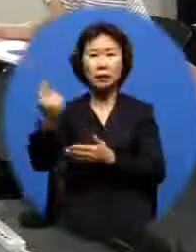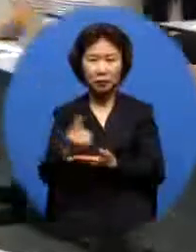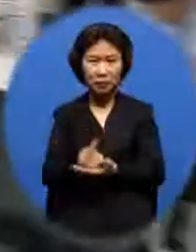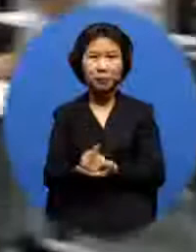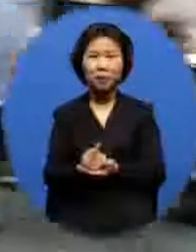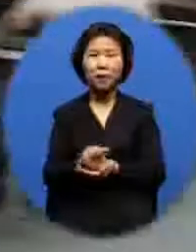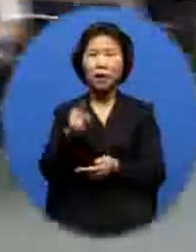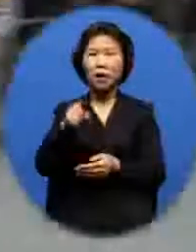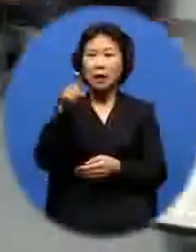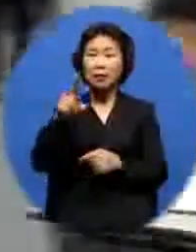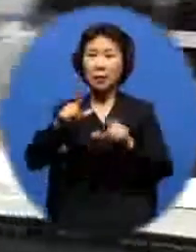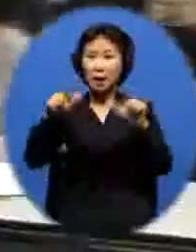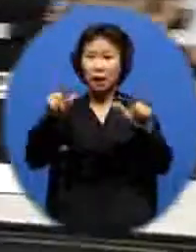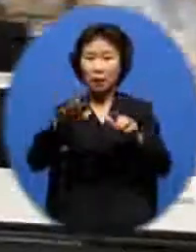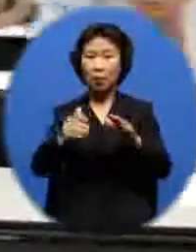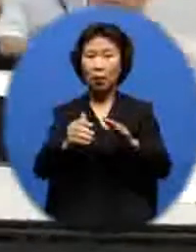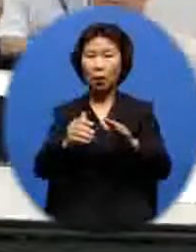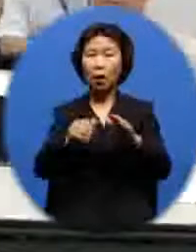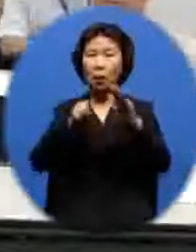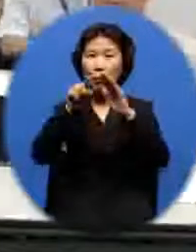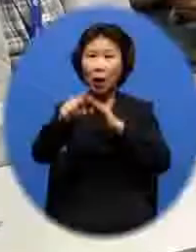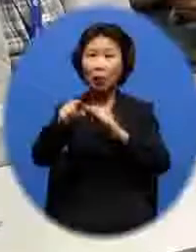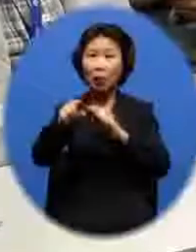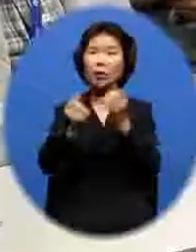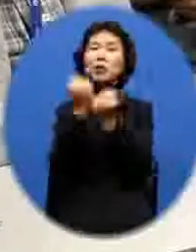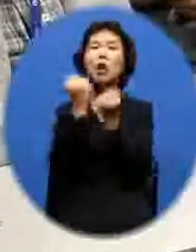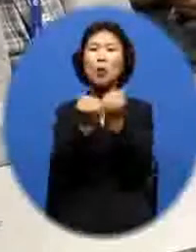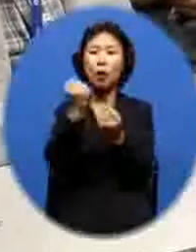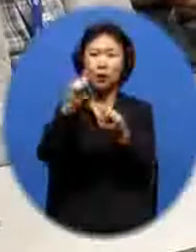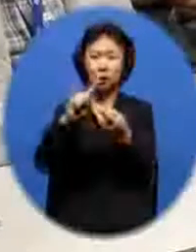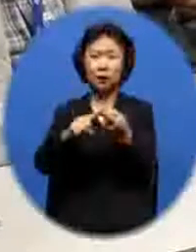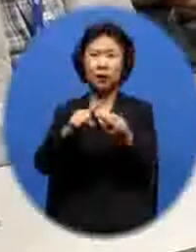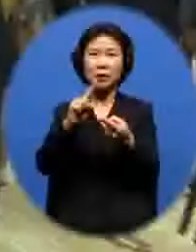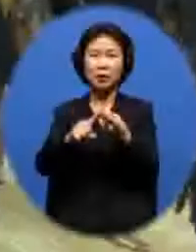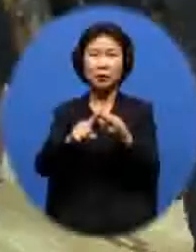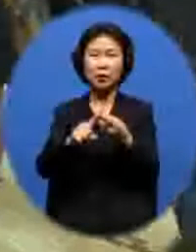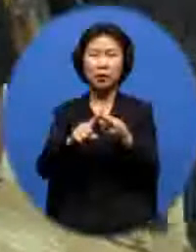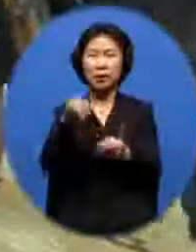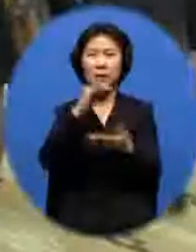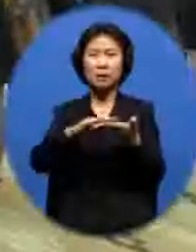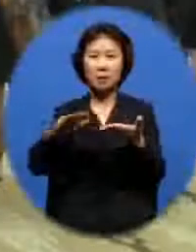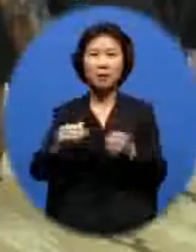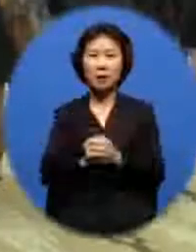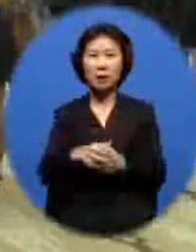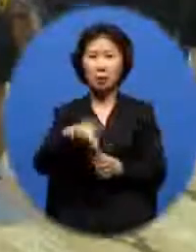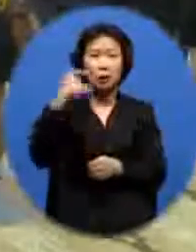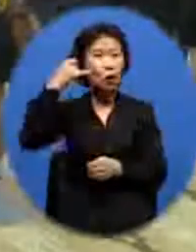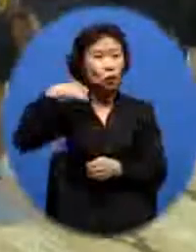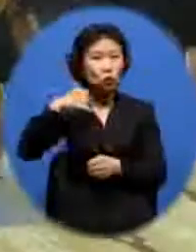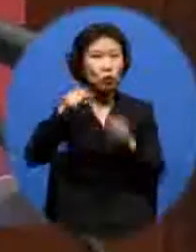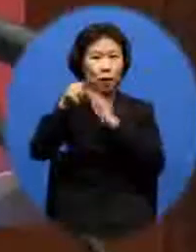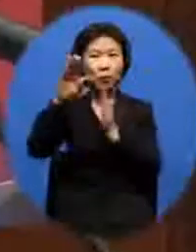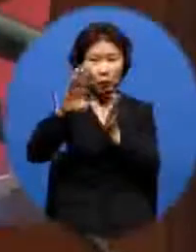이에 11일에는 이번 해외 방문의 성과를 설명하는 자리를 마련했습니다. 우선 중국 방문에서는